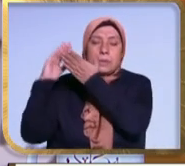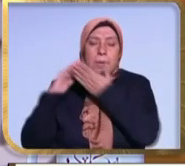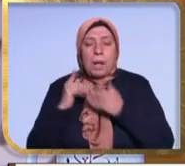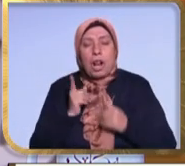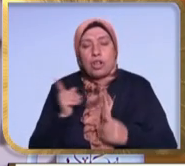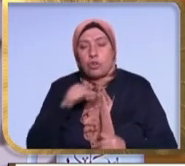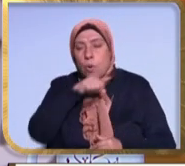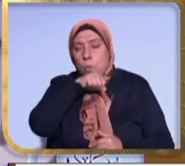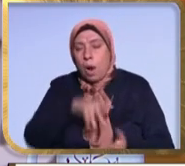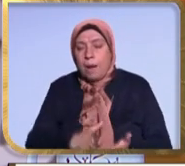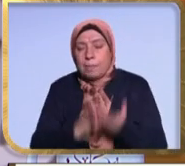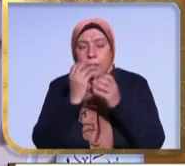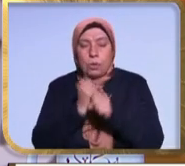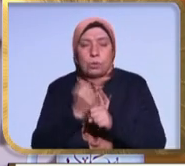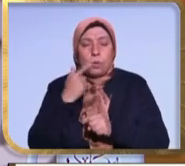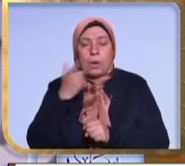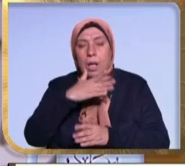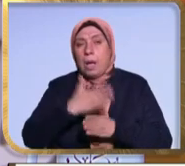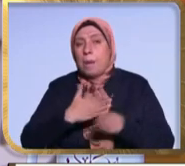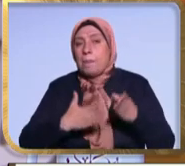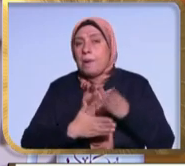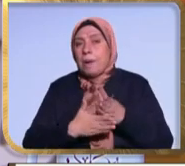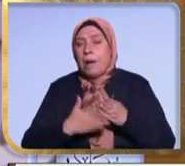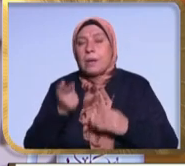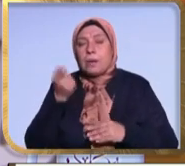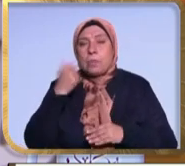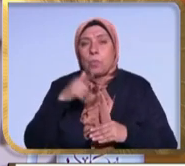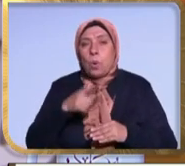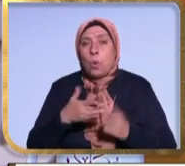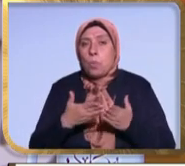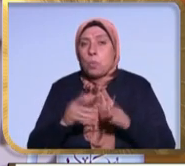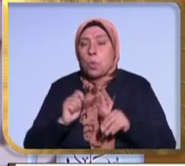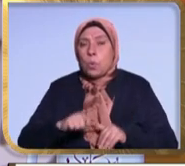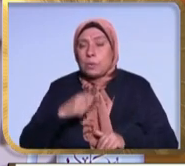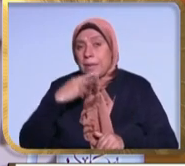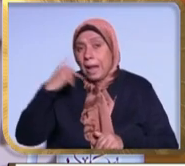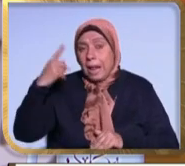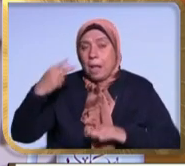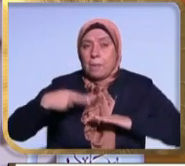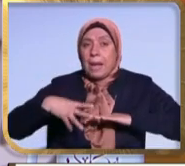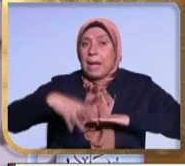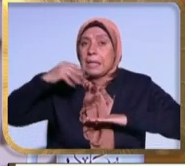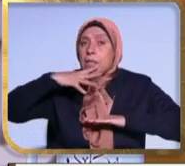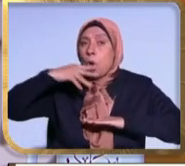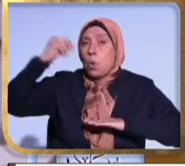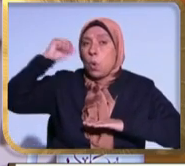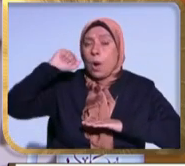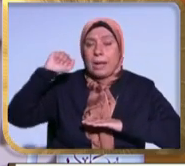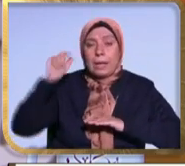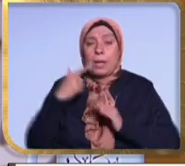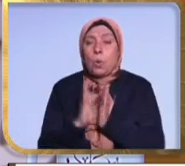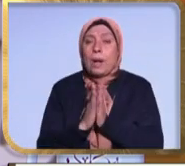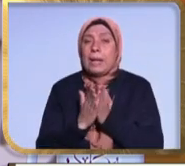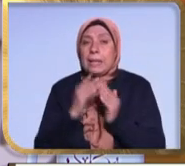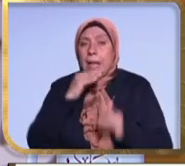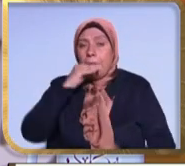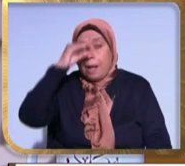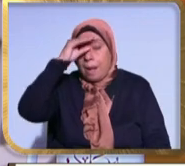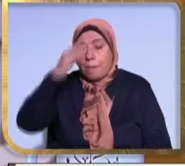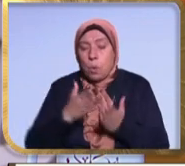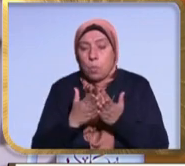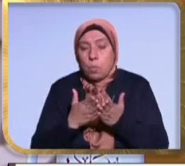بمحمد نبيك وإبراهيم خليلك وموسى كليمك وعيسى نجيك وروحك وبتوراة